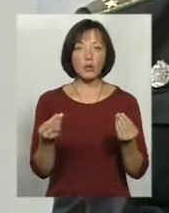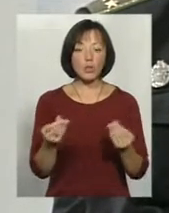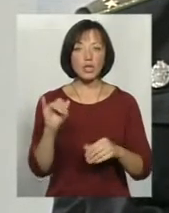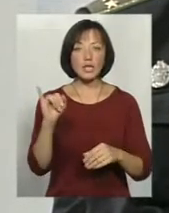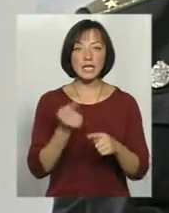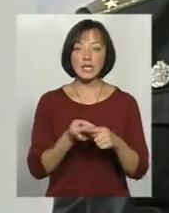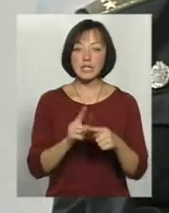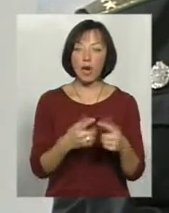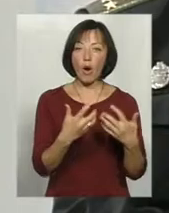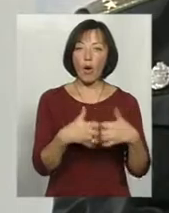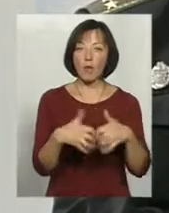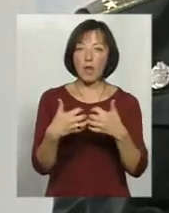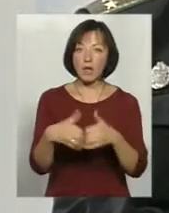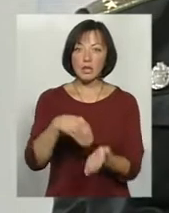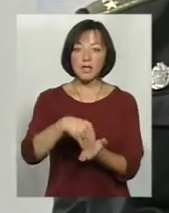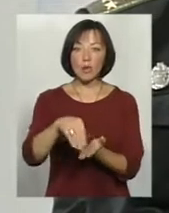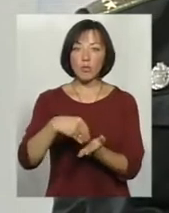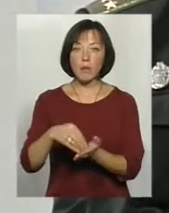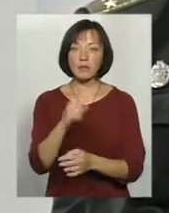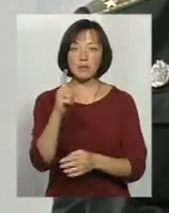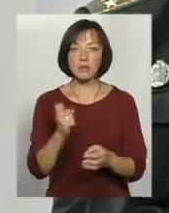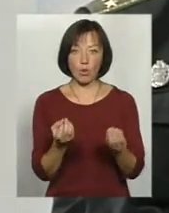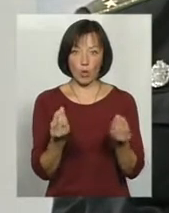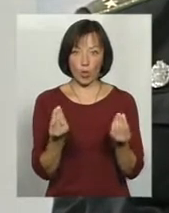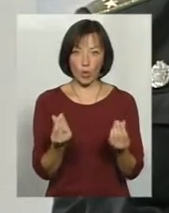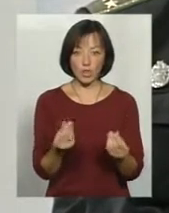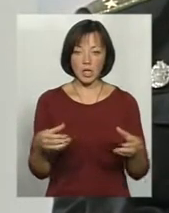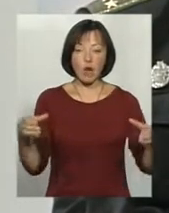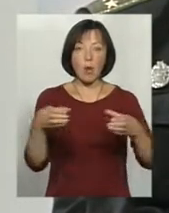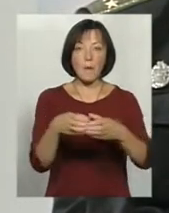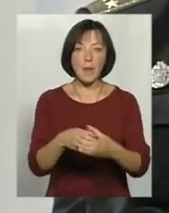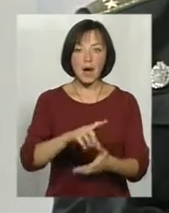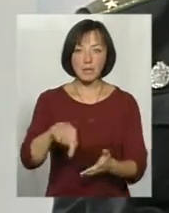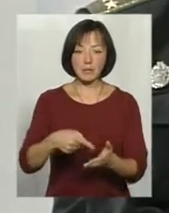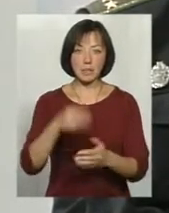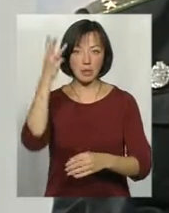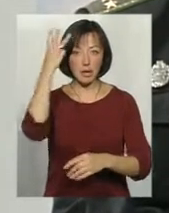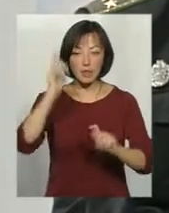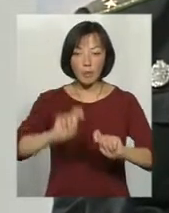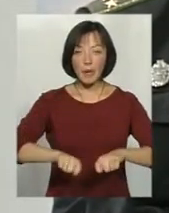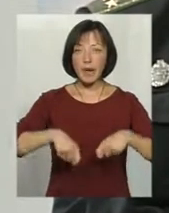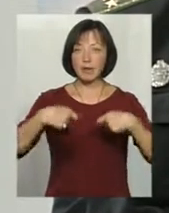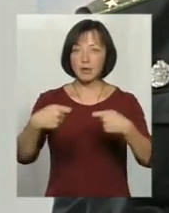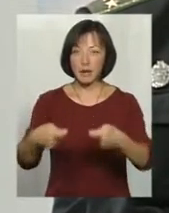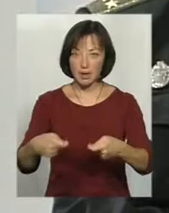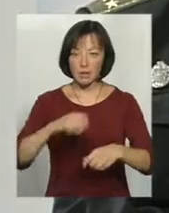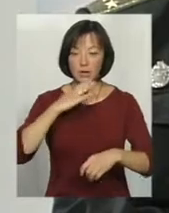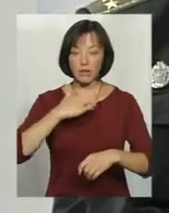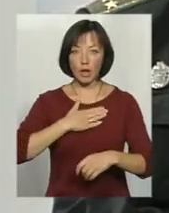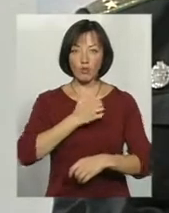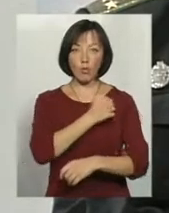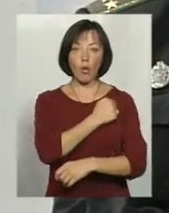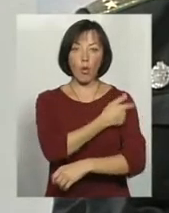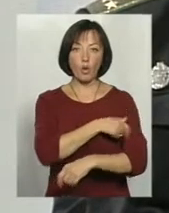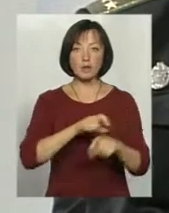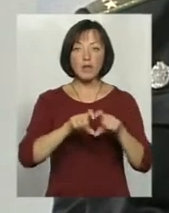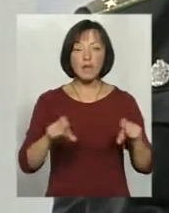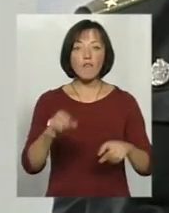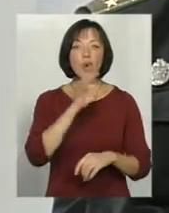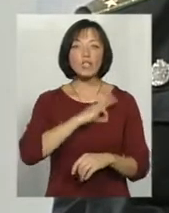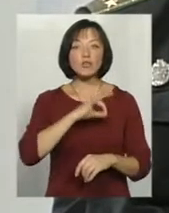це обладнання закупляється за кошти громади міста Хмельницького і передається нашому госпіталю в